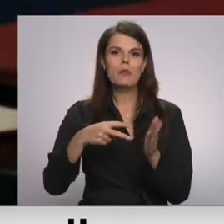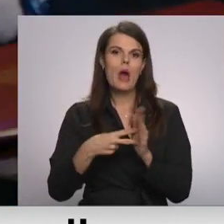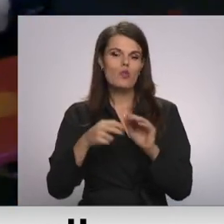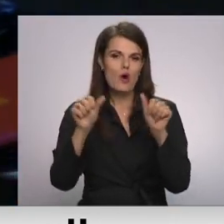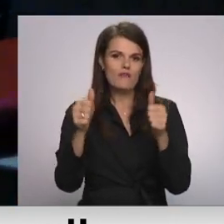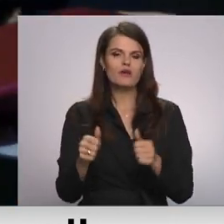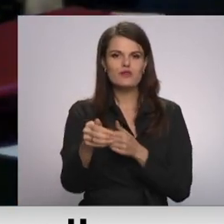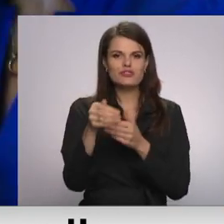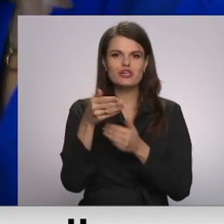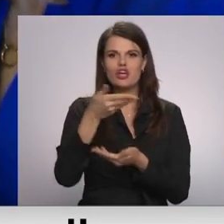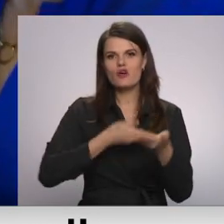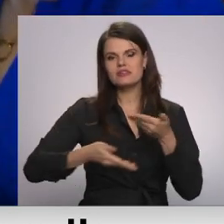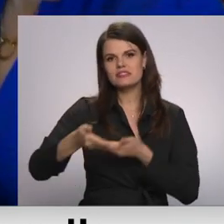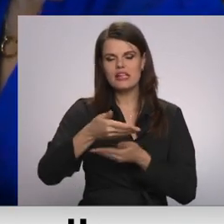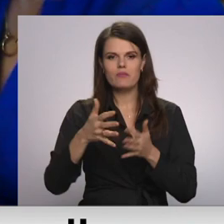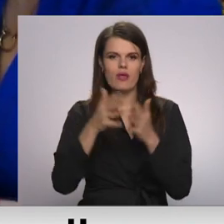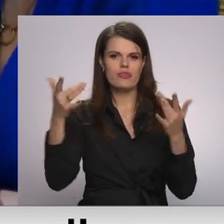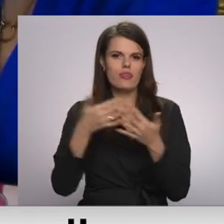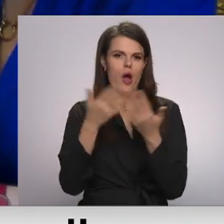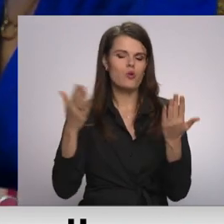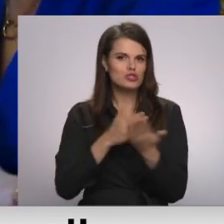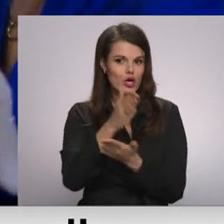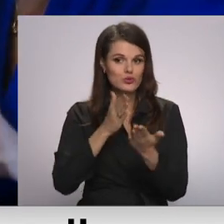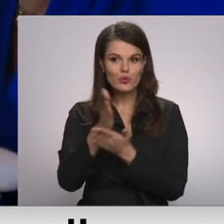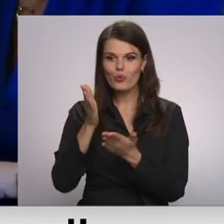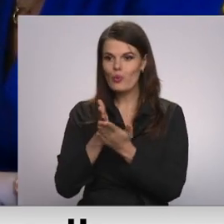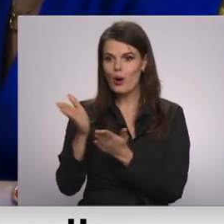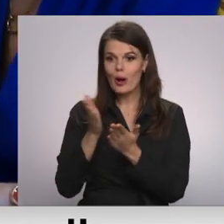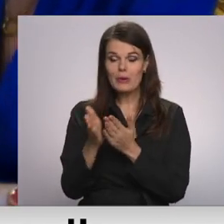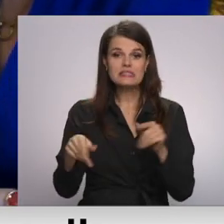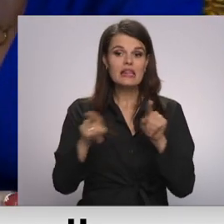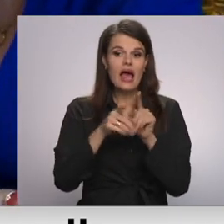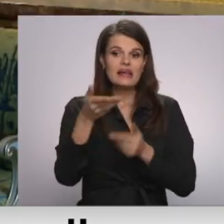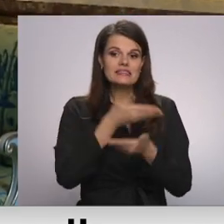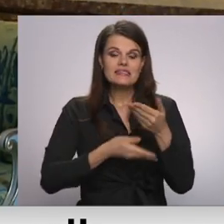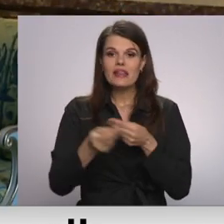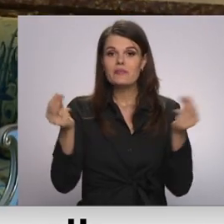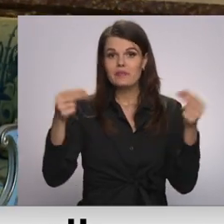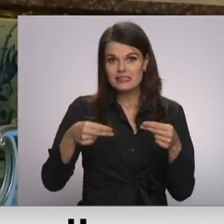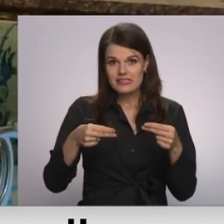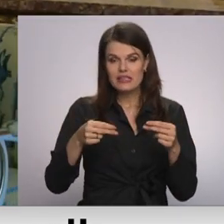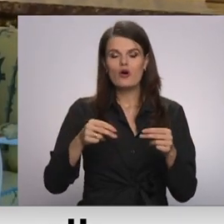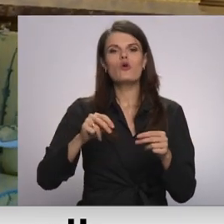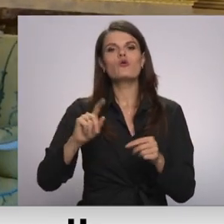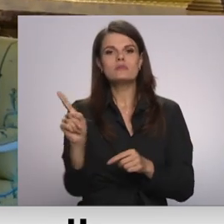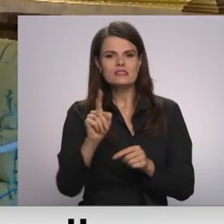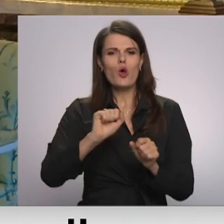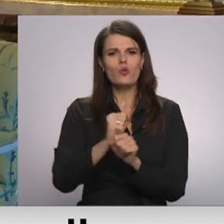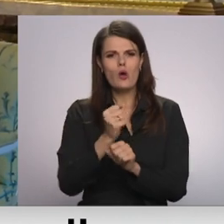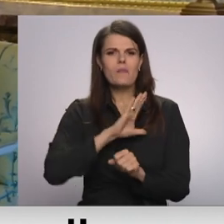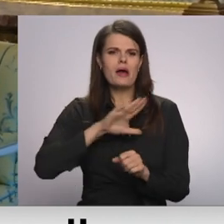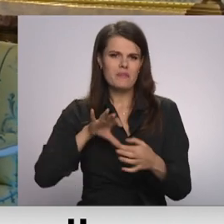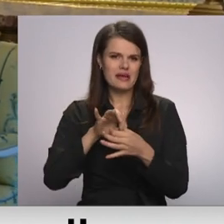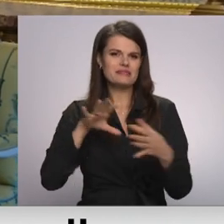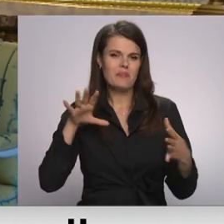veidot ciešāku sadarbību daudzās jomās. Lai arī sadarbības līgumi ir, tomēr pēc Brexita situācija